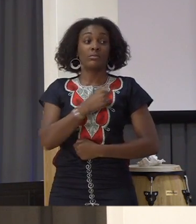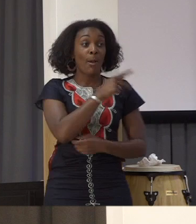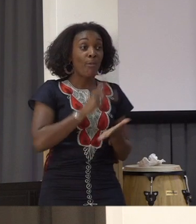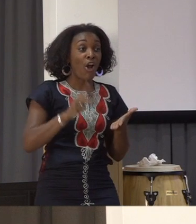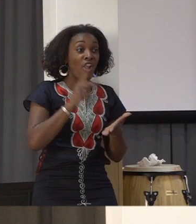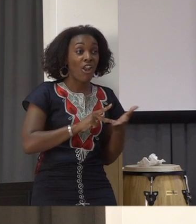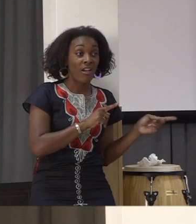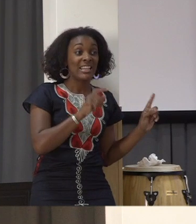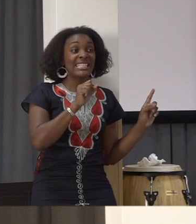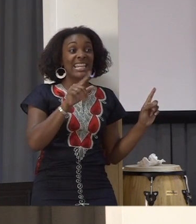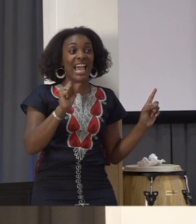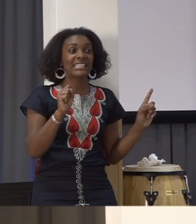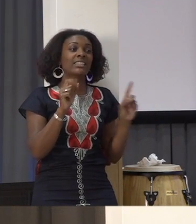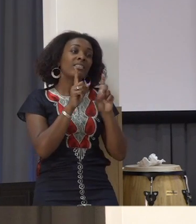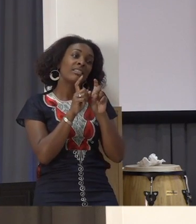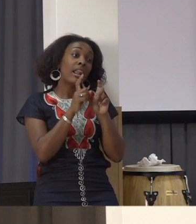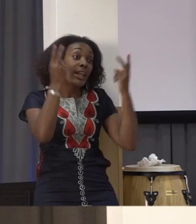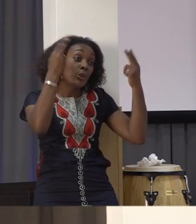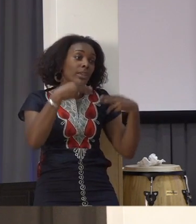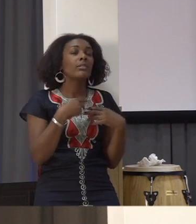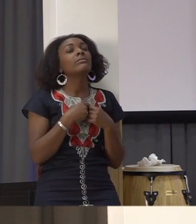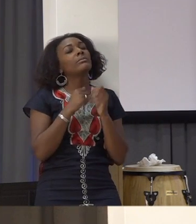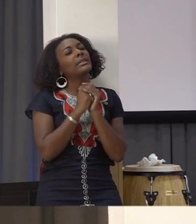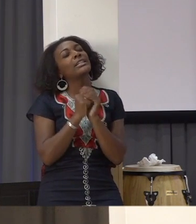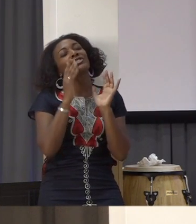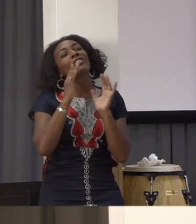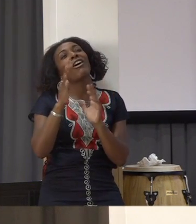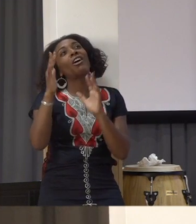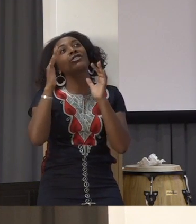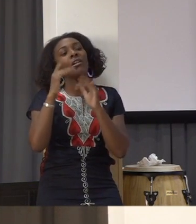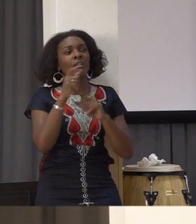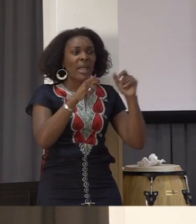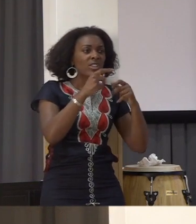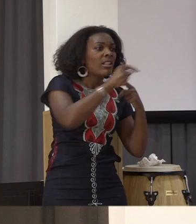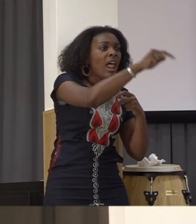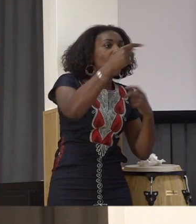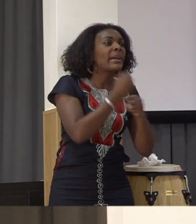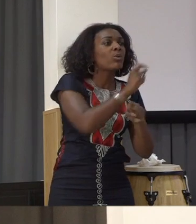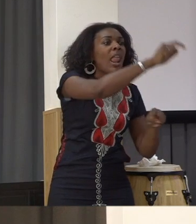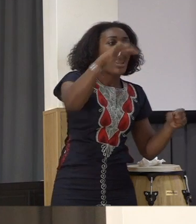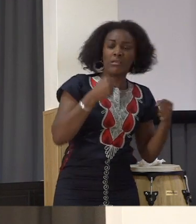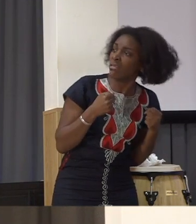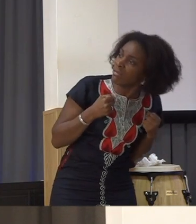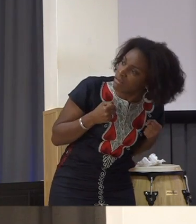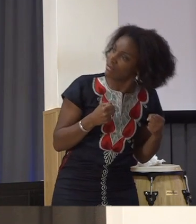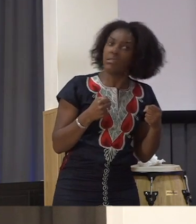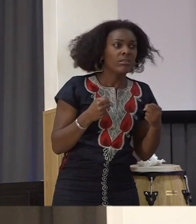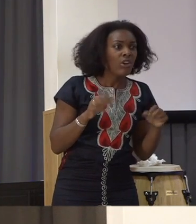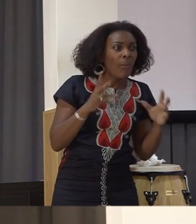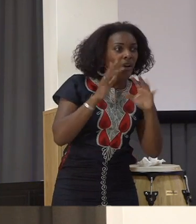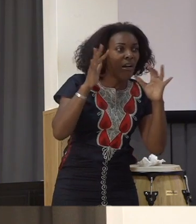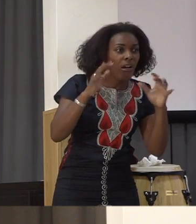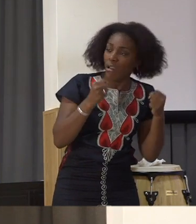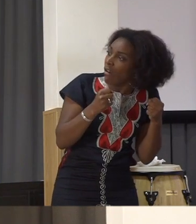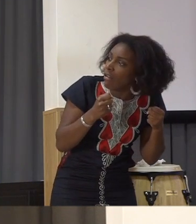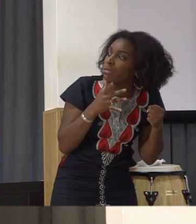priaient, chantaient les louanges de Dieu. Et les prisonniers les entendaient. Alléluia. Vous